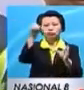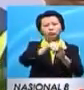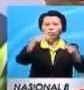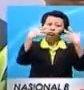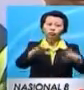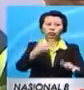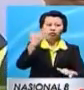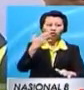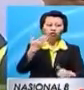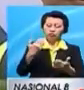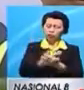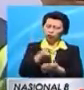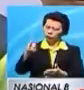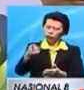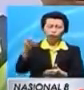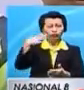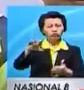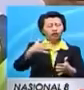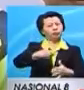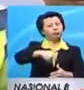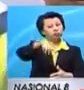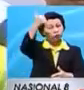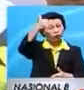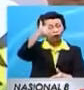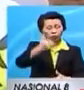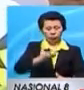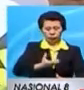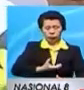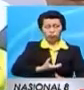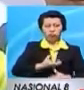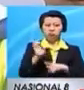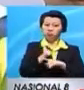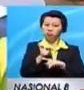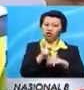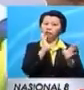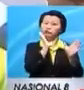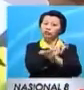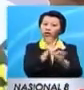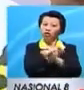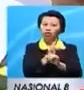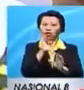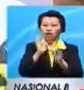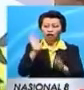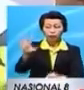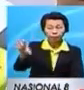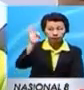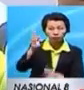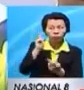Baru ini dia menang pingat emas dalam Sukan Malaysia, Sukma. So kalau sekiranya dipilih dan layak,